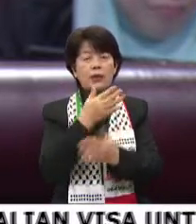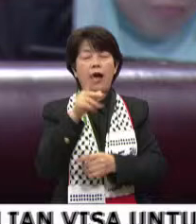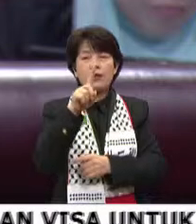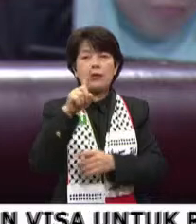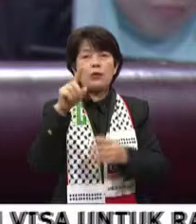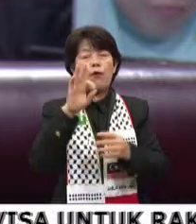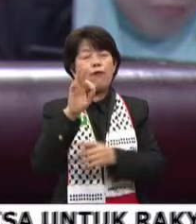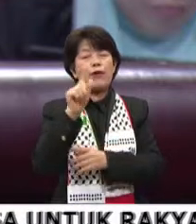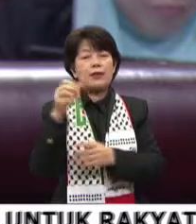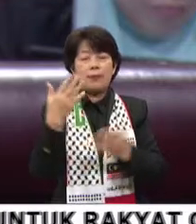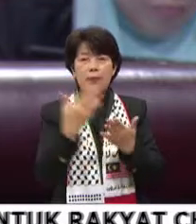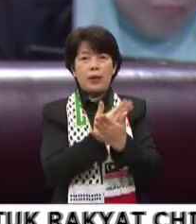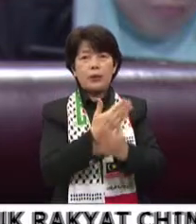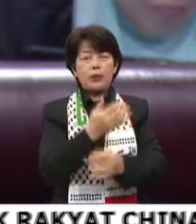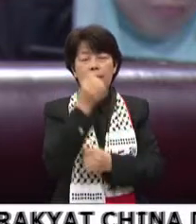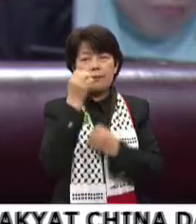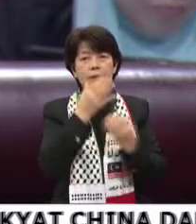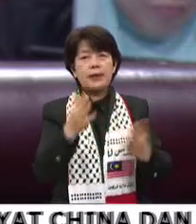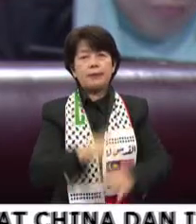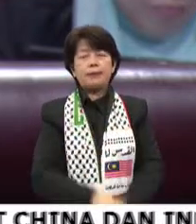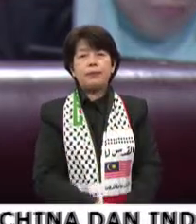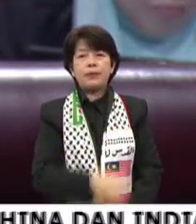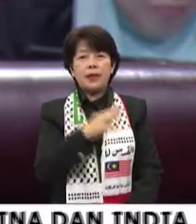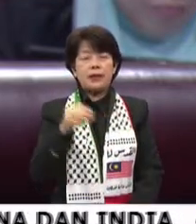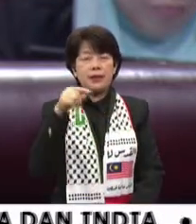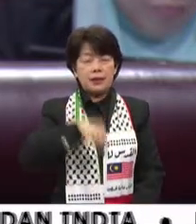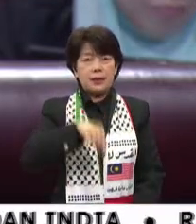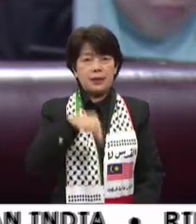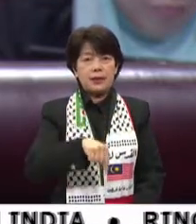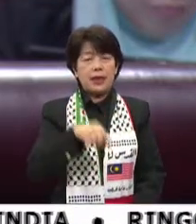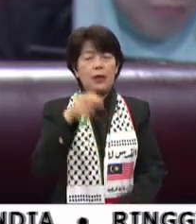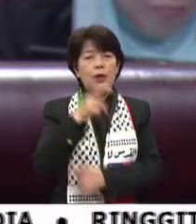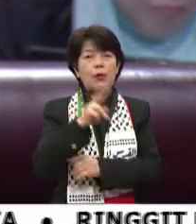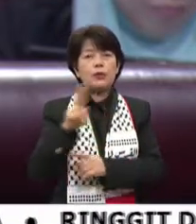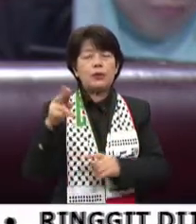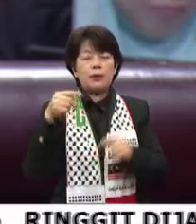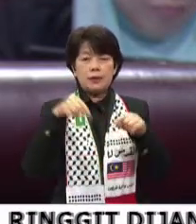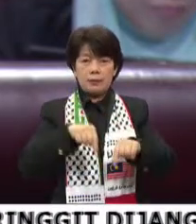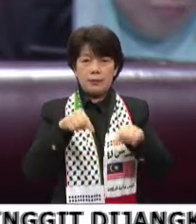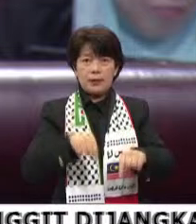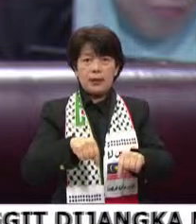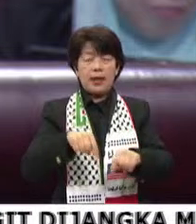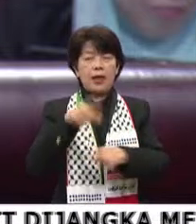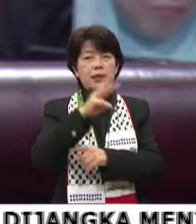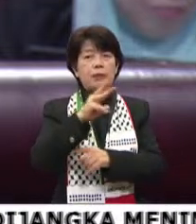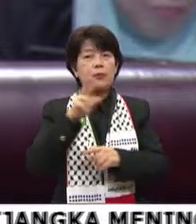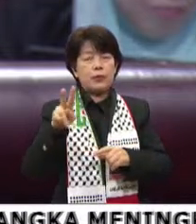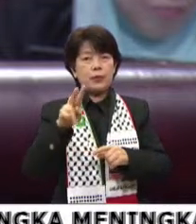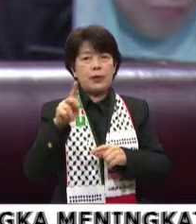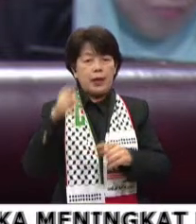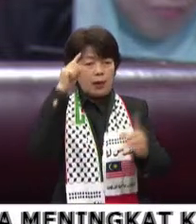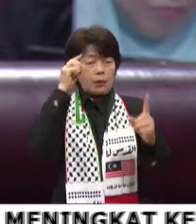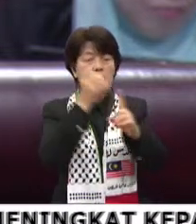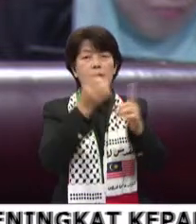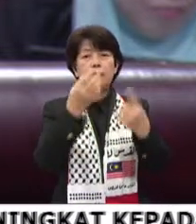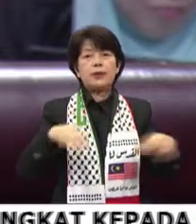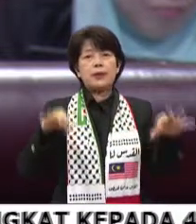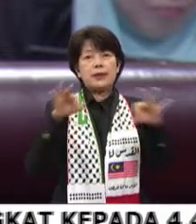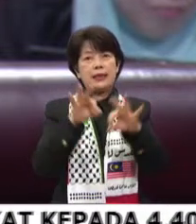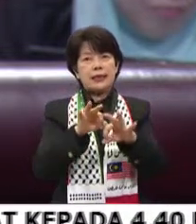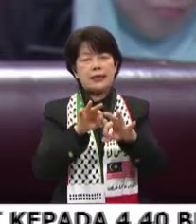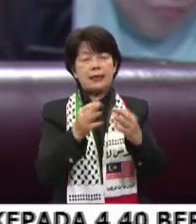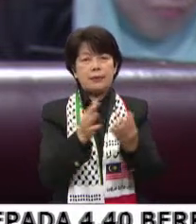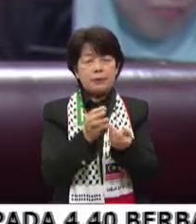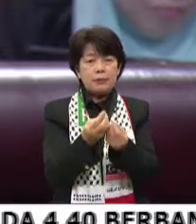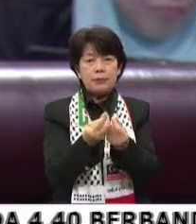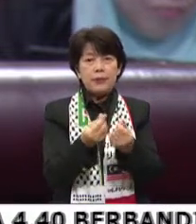fasal yang dimansuhkan Rang undang-undang ini bertujuan untuk meminda akta 262 dengan objektif utama bagi meniadakan